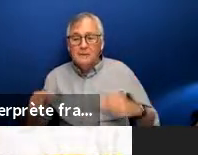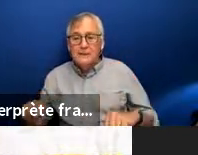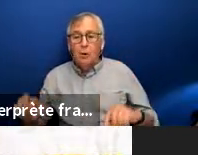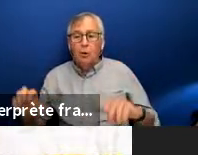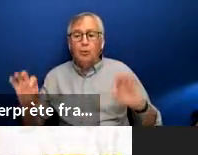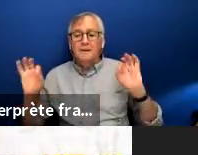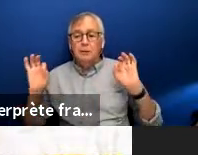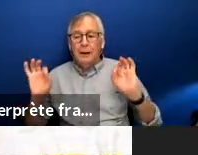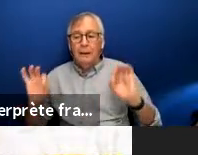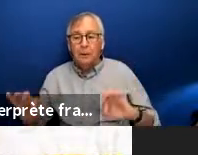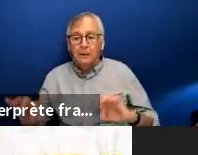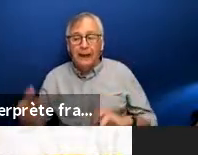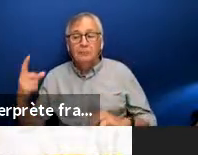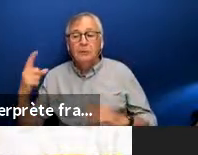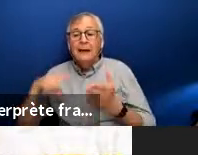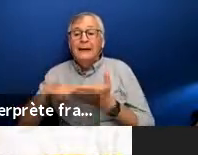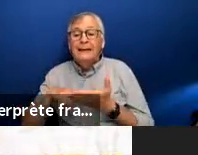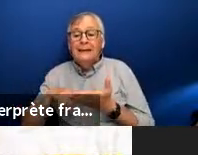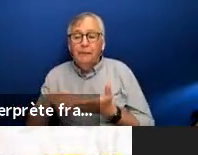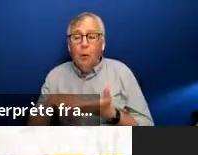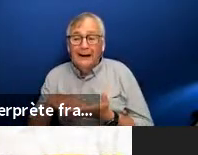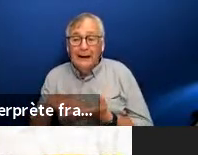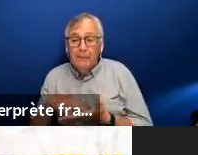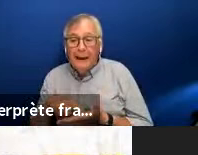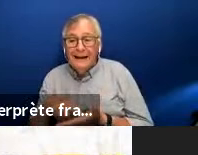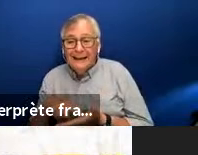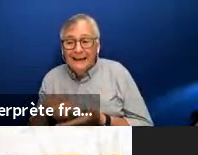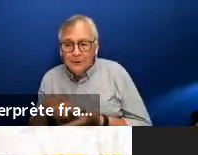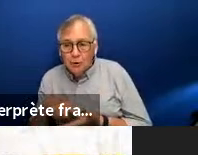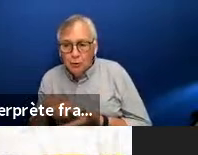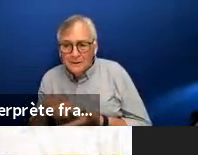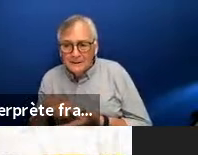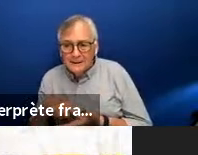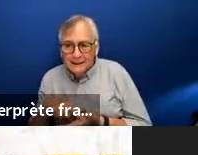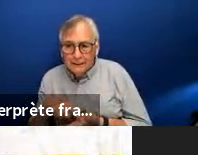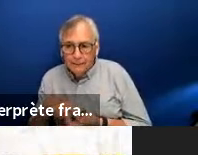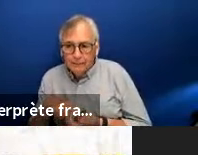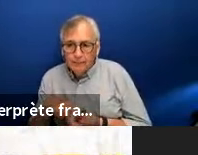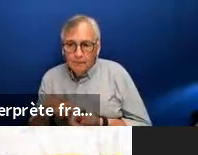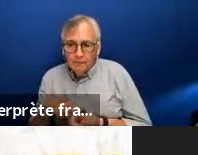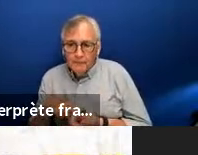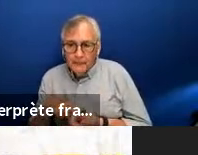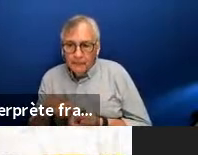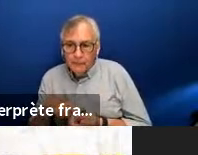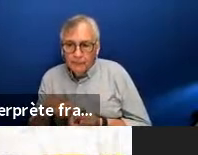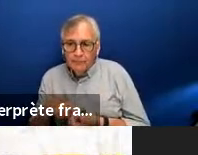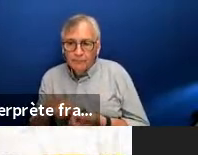perdu l'audition de façon importante et qu'il faut réparer la sourdité.